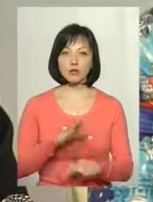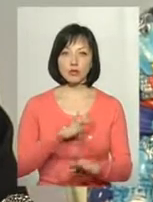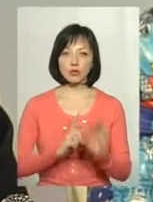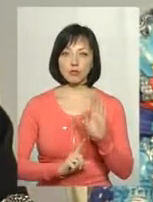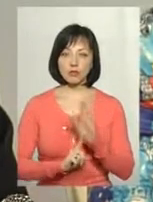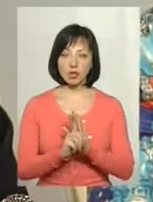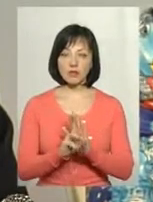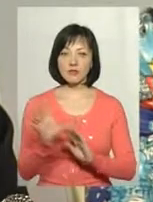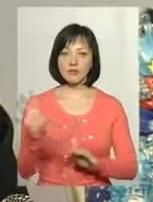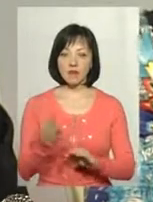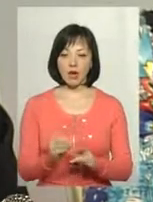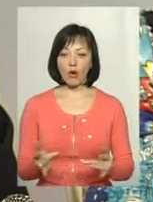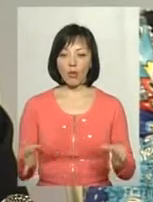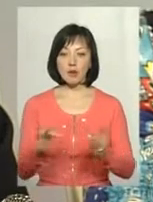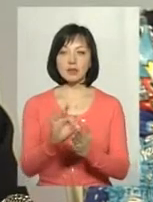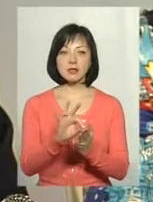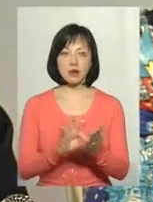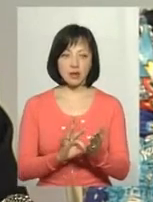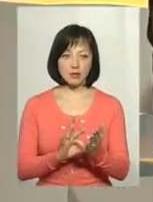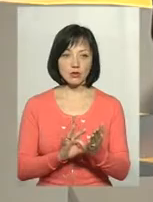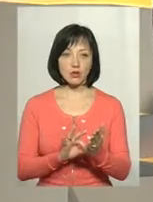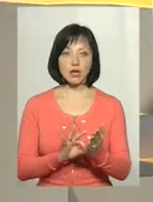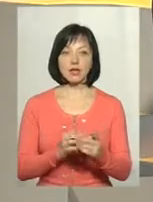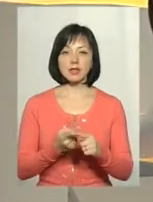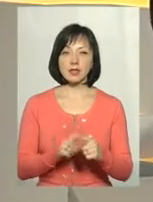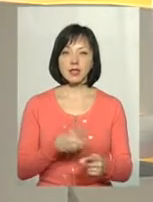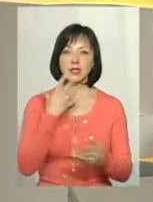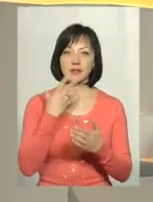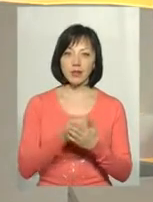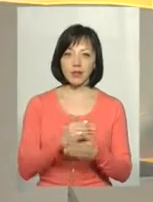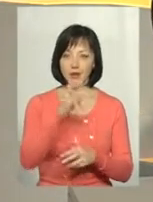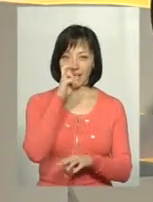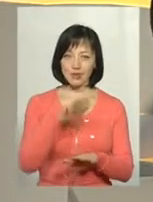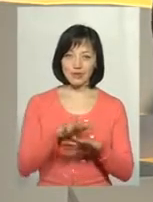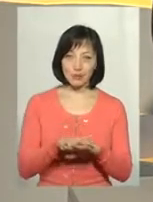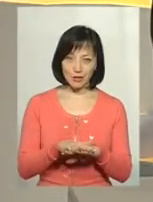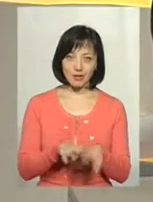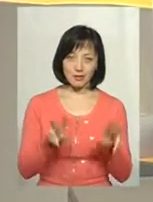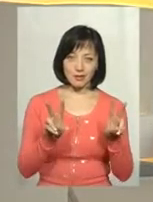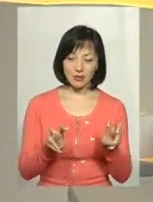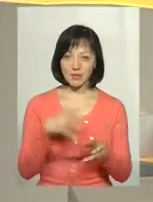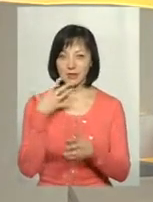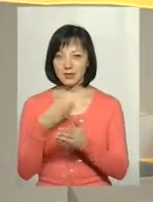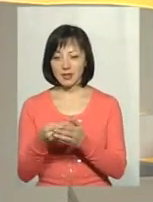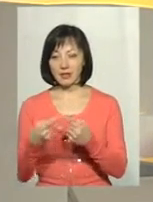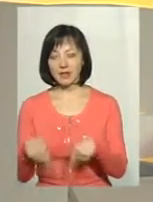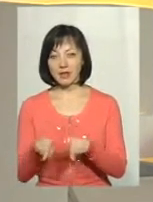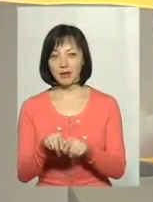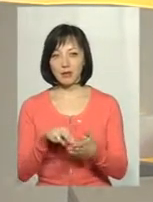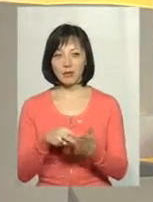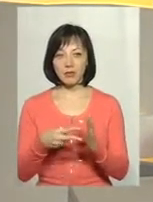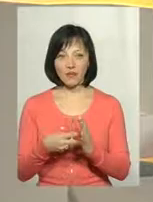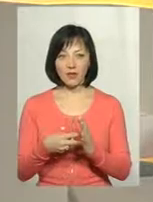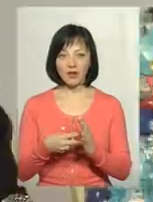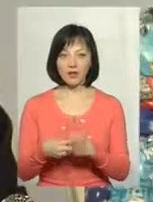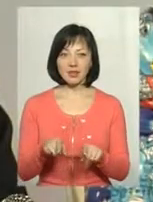спочатку все охопити зразу. Тому що це вже своє казначейство, так? Так. Свій відділ планування,